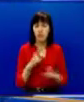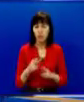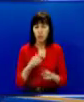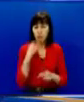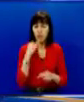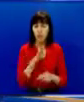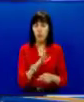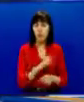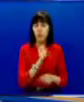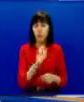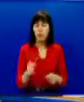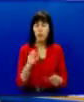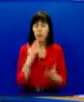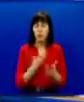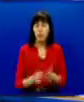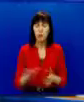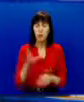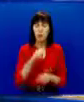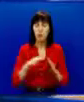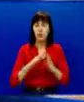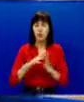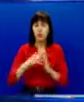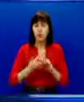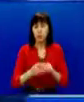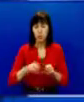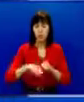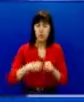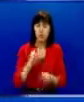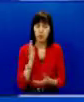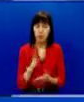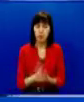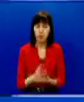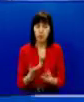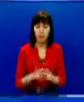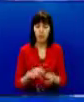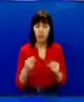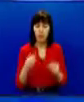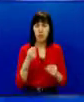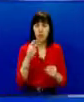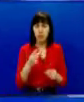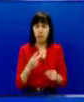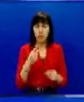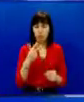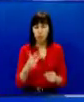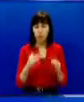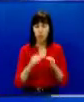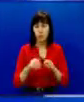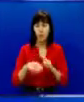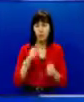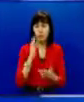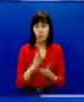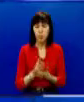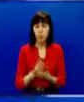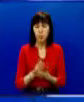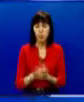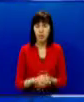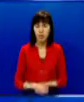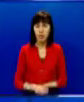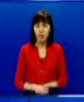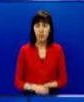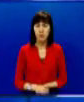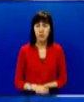халықтың барлығының да мен бәрі құлайын деп тұрған жағдайды көріп отырсыздар. Бұл тағы екі үй құлайын деп тұр осы жерде. Барып там салайын десе